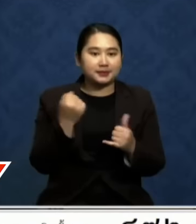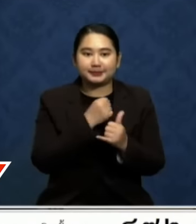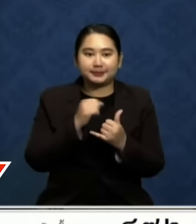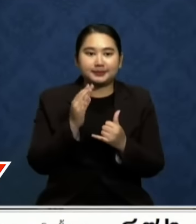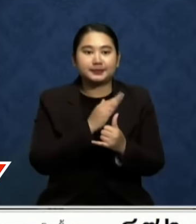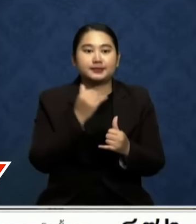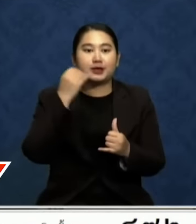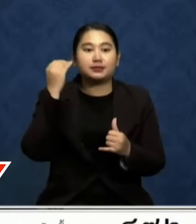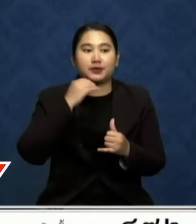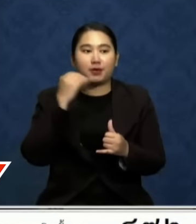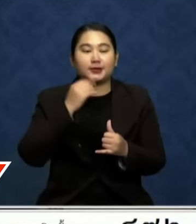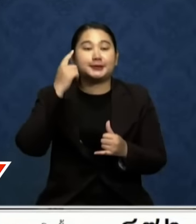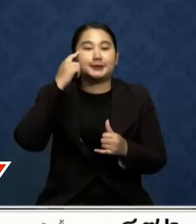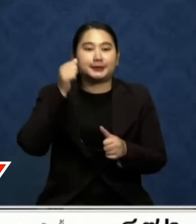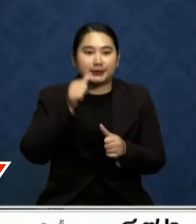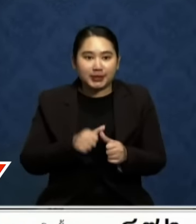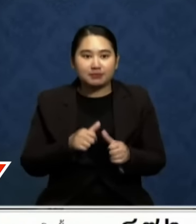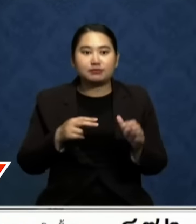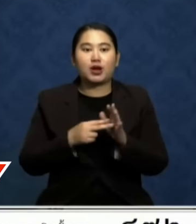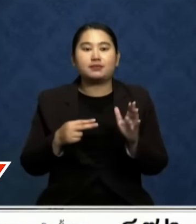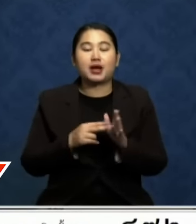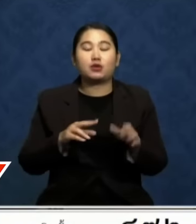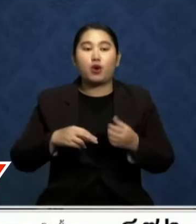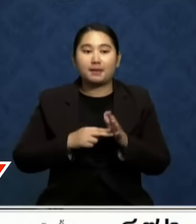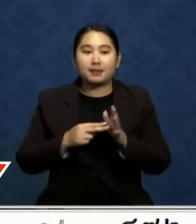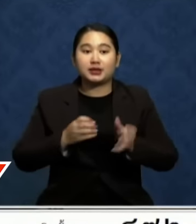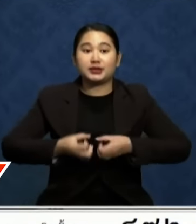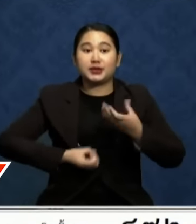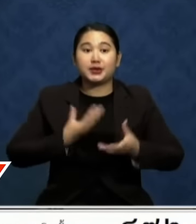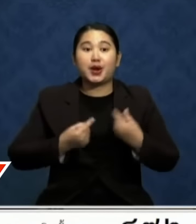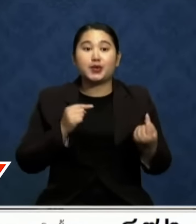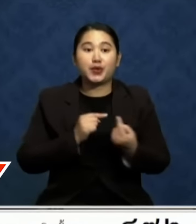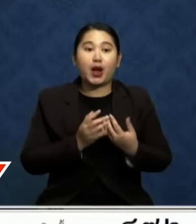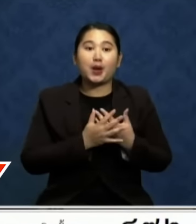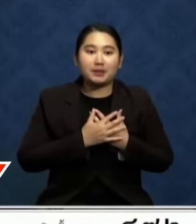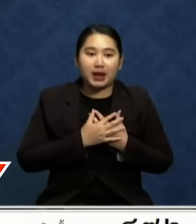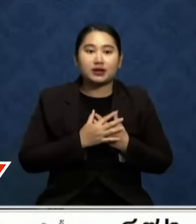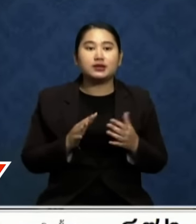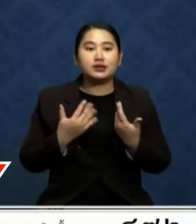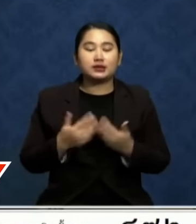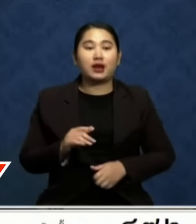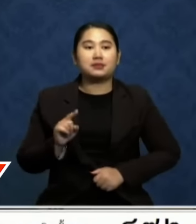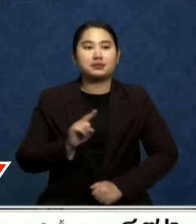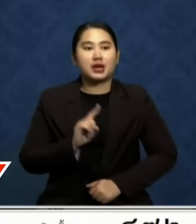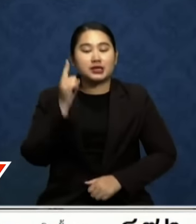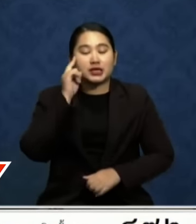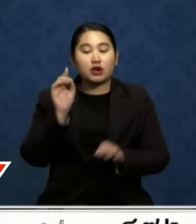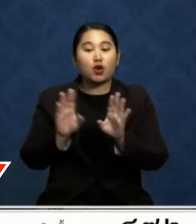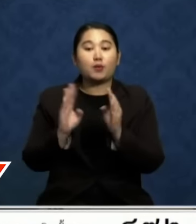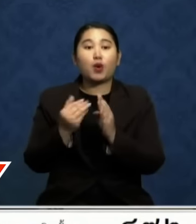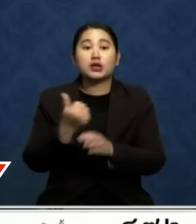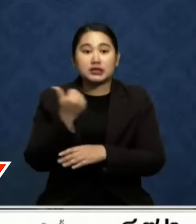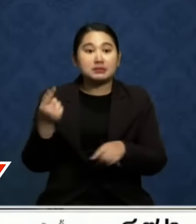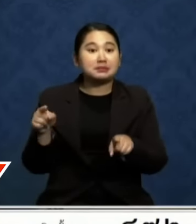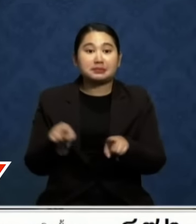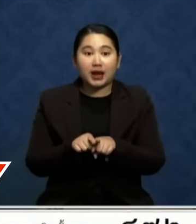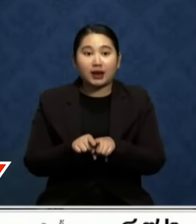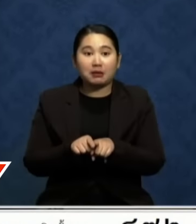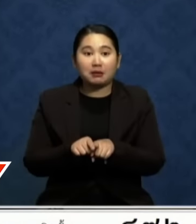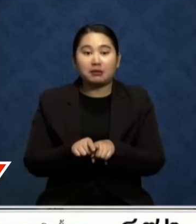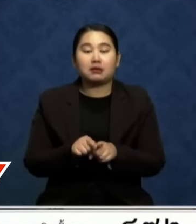จนเขาคิดว่านั่นคือการแสดงออกถึงความรักแล้วก็คิดว่าครอบครัวอื่นๆนั้นทำแบบนี้เหมือนกัน